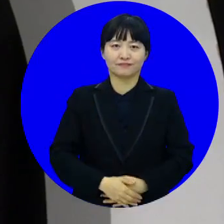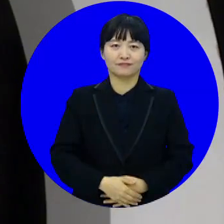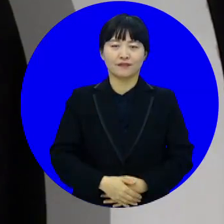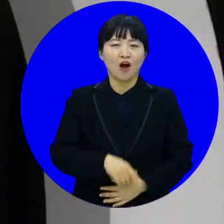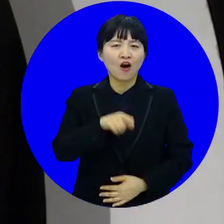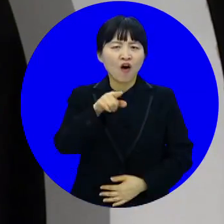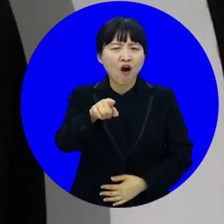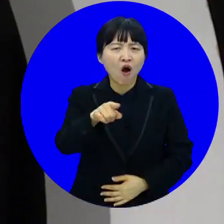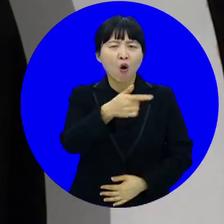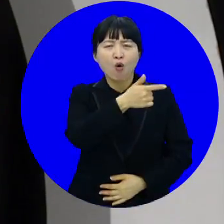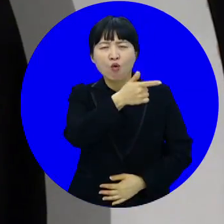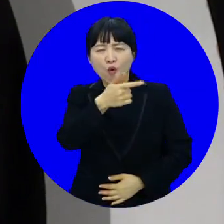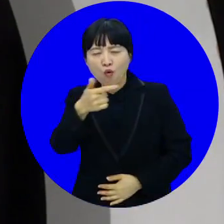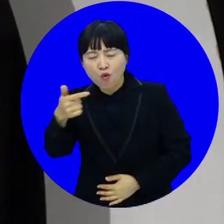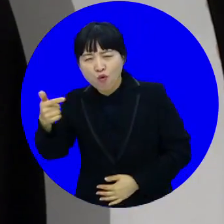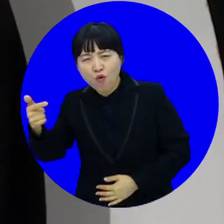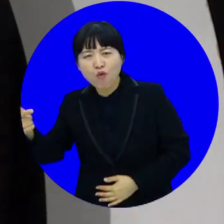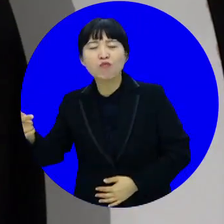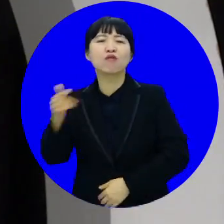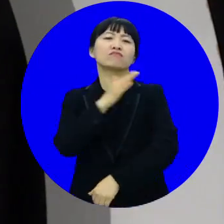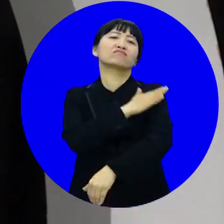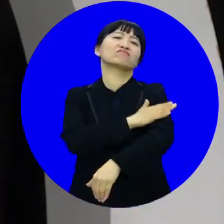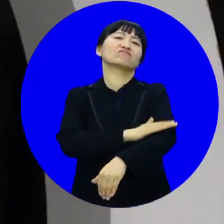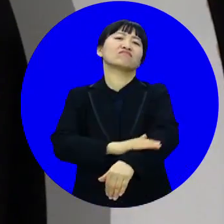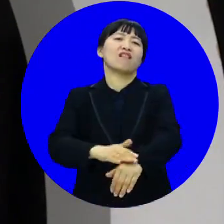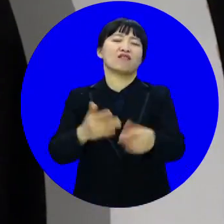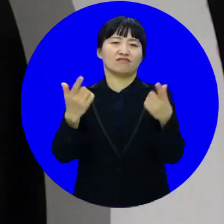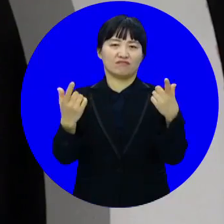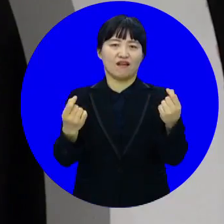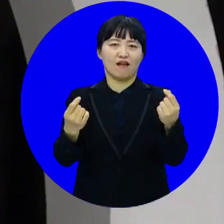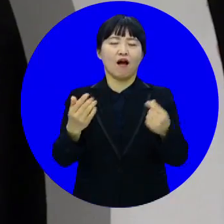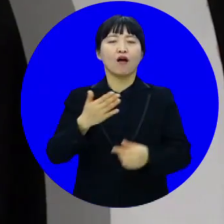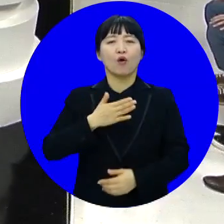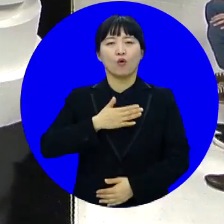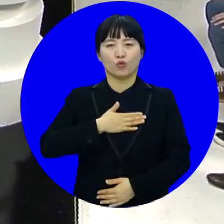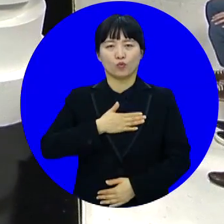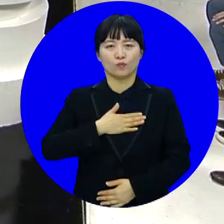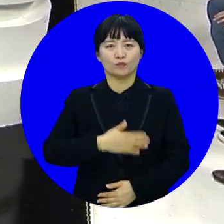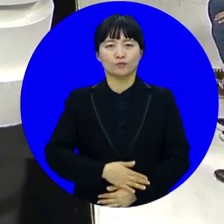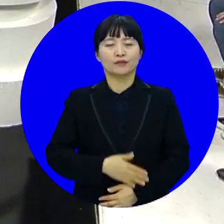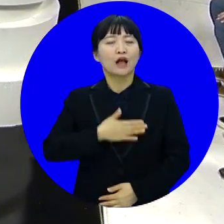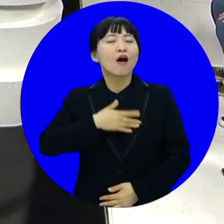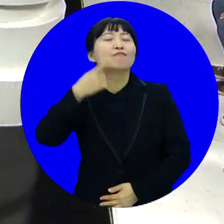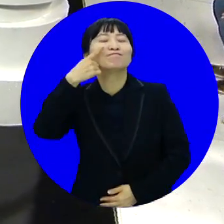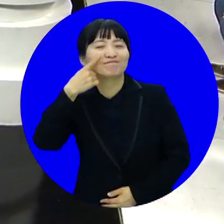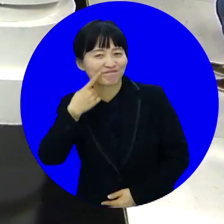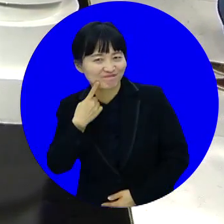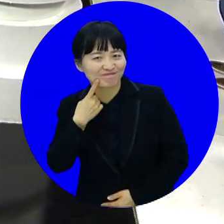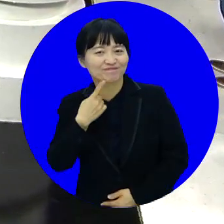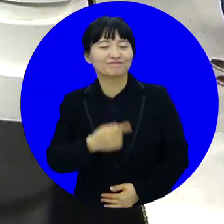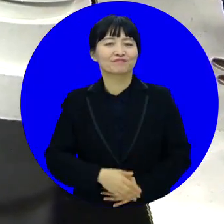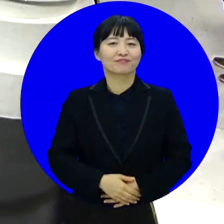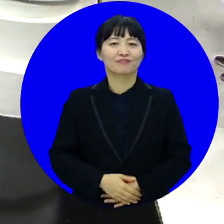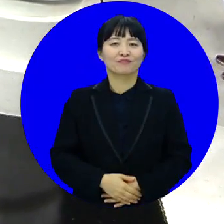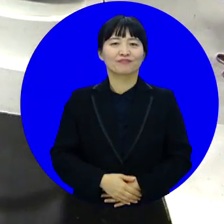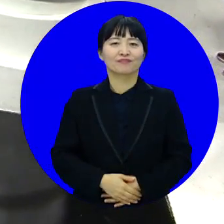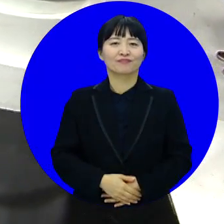통신 수단으로 대체할 수 있는데 그런 것도 너무너무 잘하고 계시네요. 네. 저도 부럽네요.